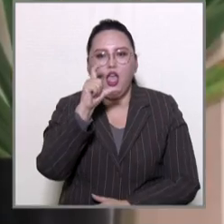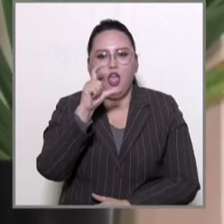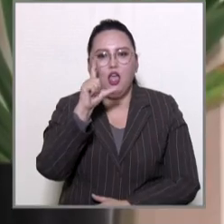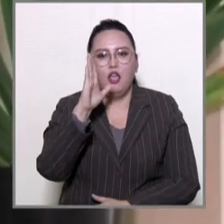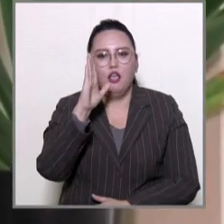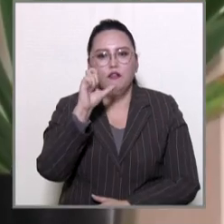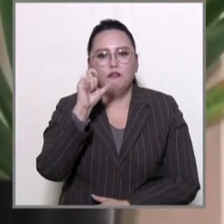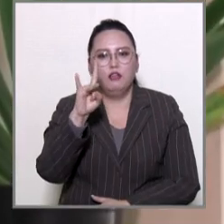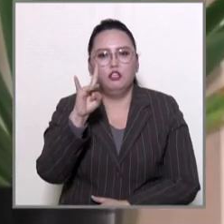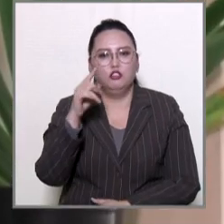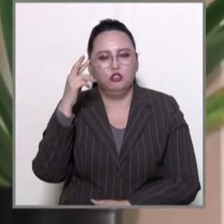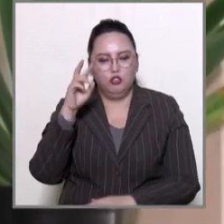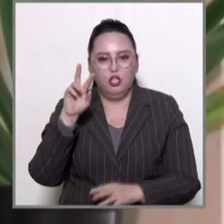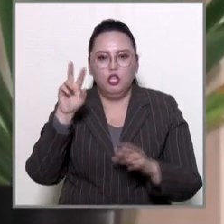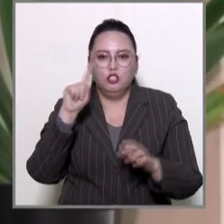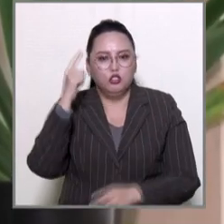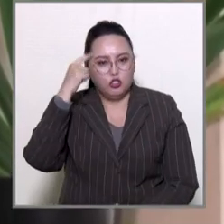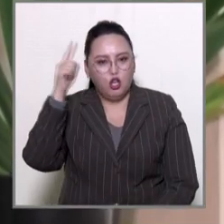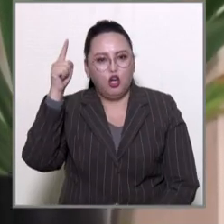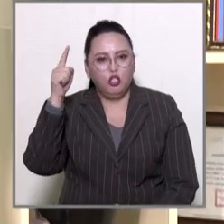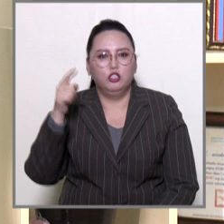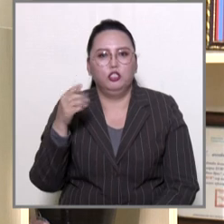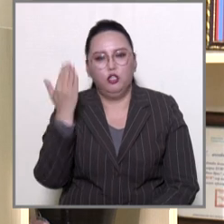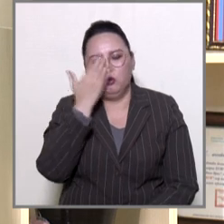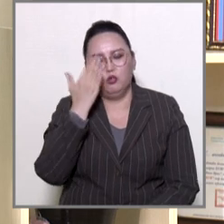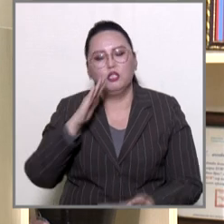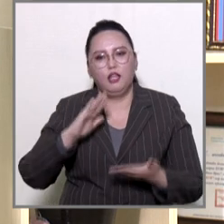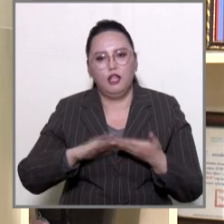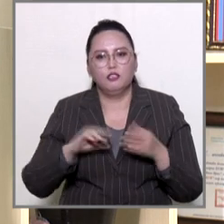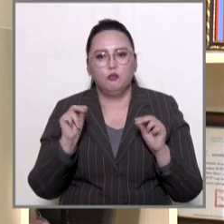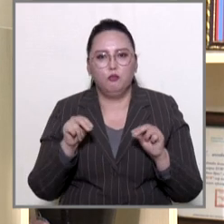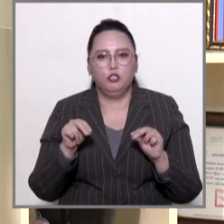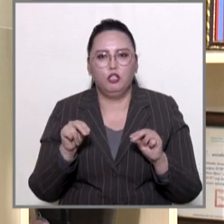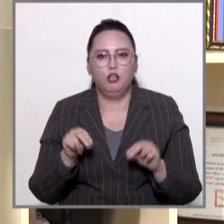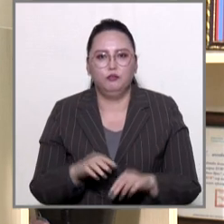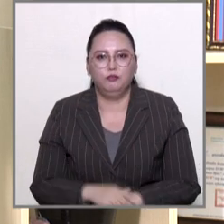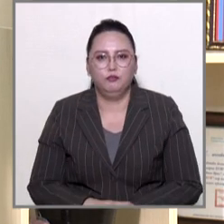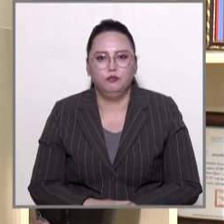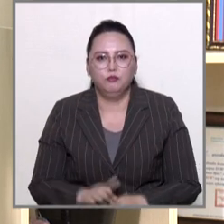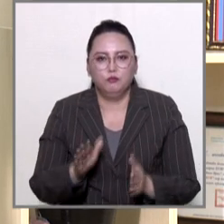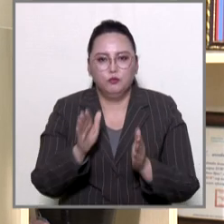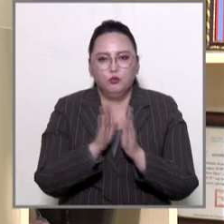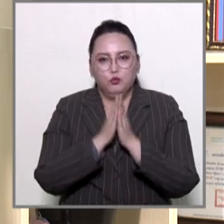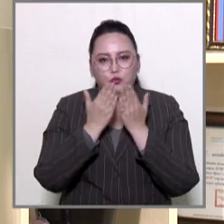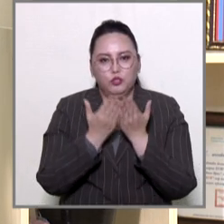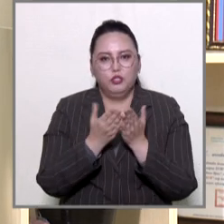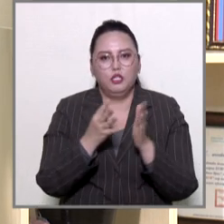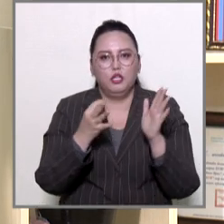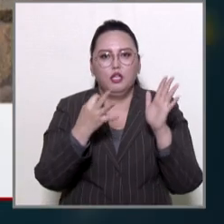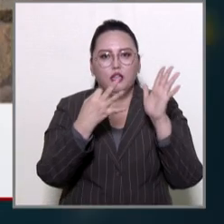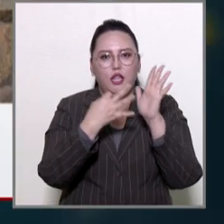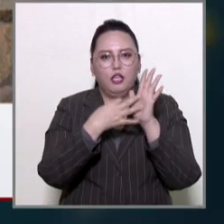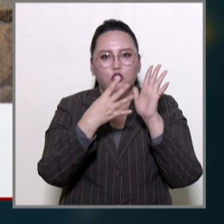уншиж ойлгоод зохиолын гол дүрээр нь ажиллах болно. За хүүхдүүдээ сурах бичгийнхаа 89-р хуудсыг